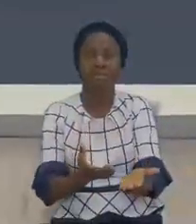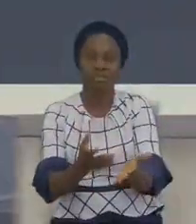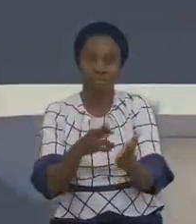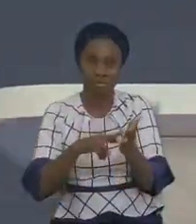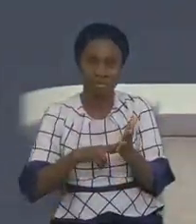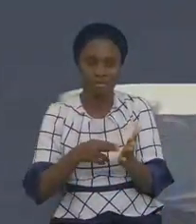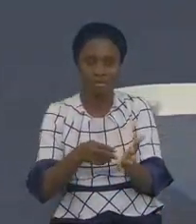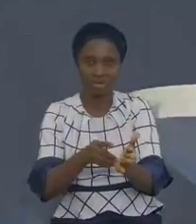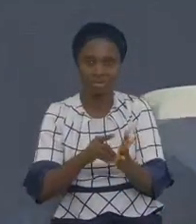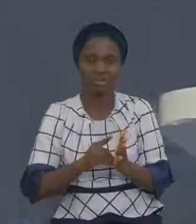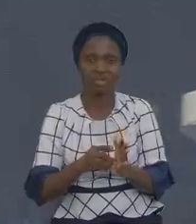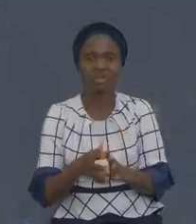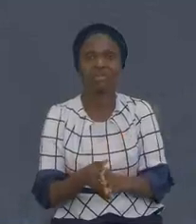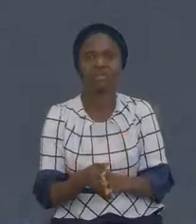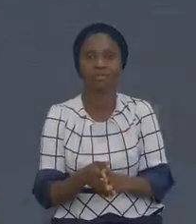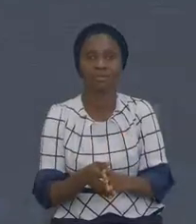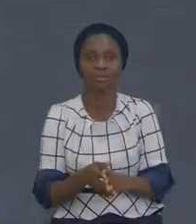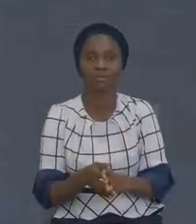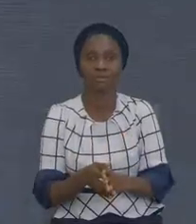Monter plus haut est un voyage.